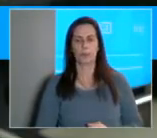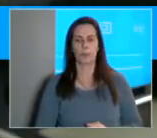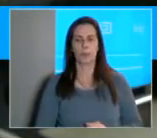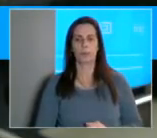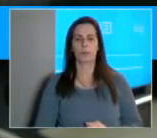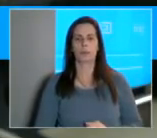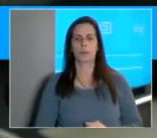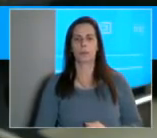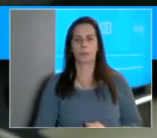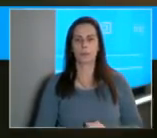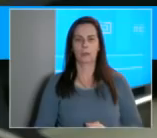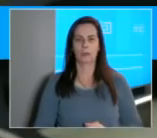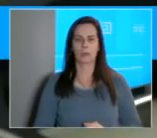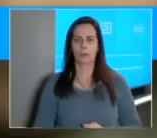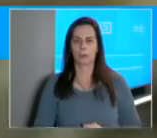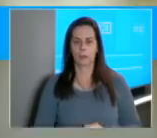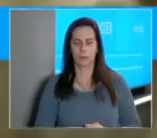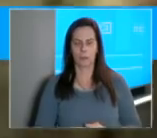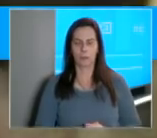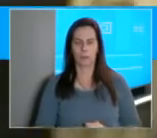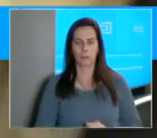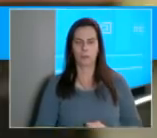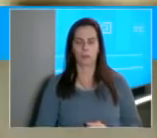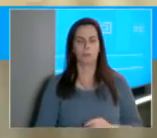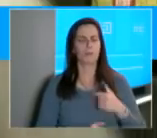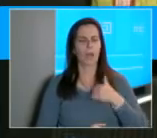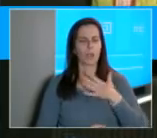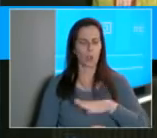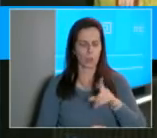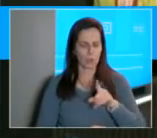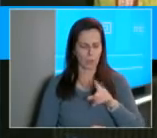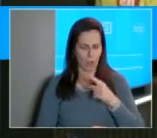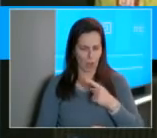רוצה פה להקריא איזושהי ידיעה